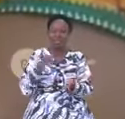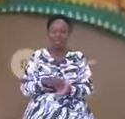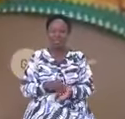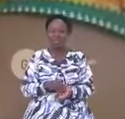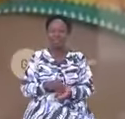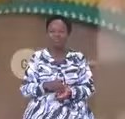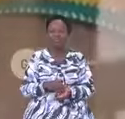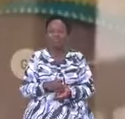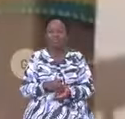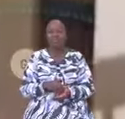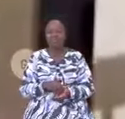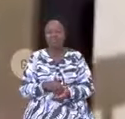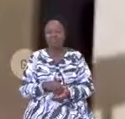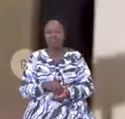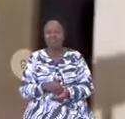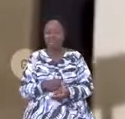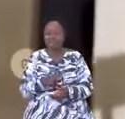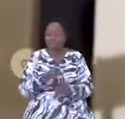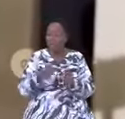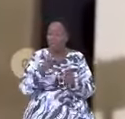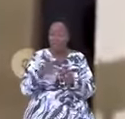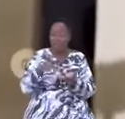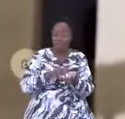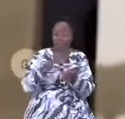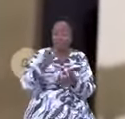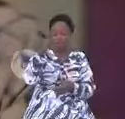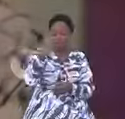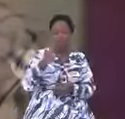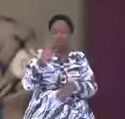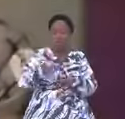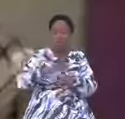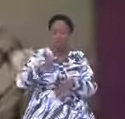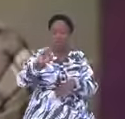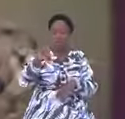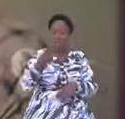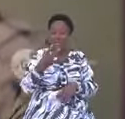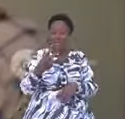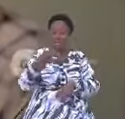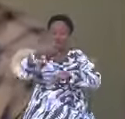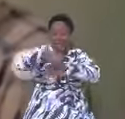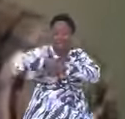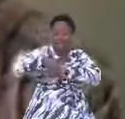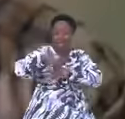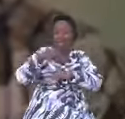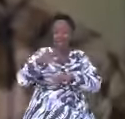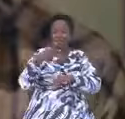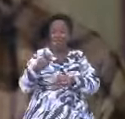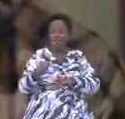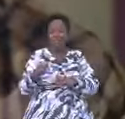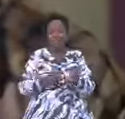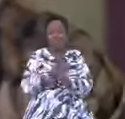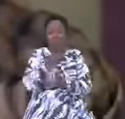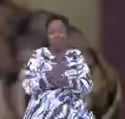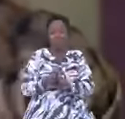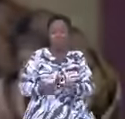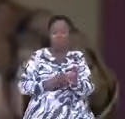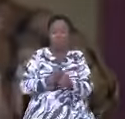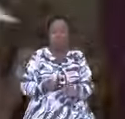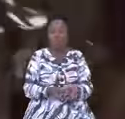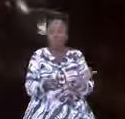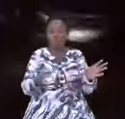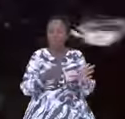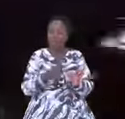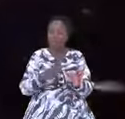la gloire de dieu le lacroix d'ailleurs passé la délivrance une nature être avec